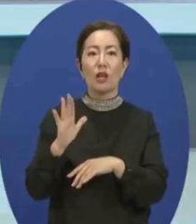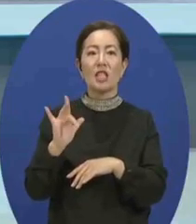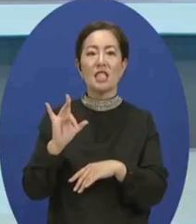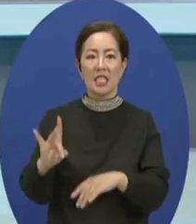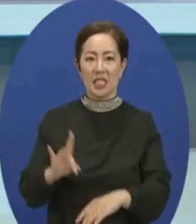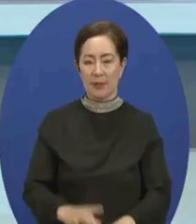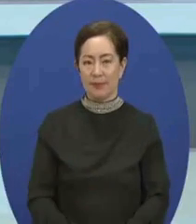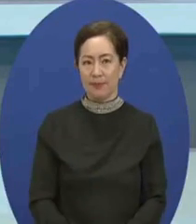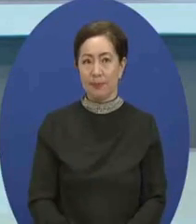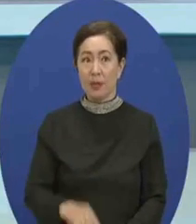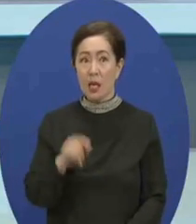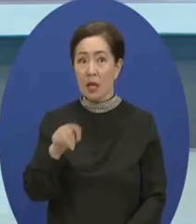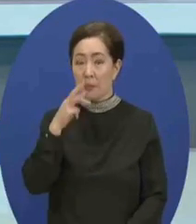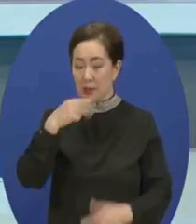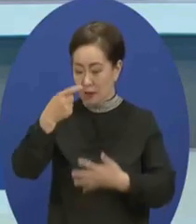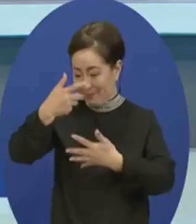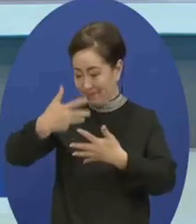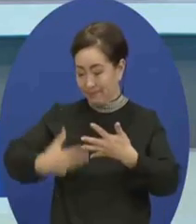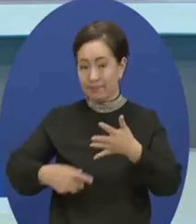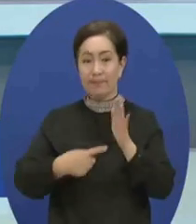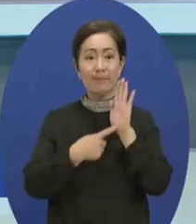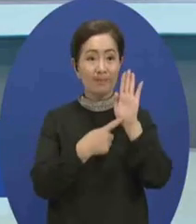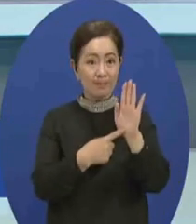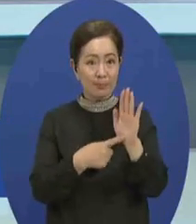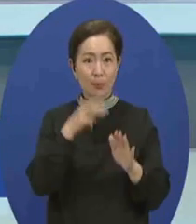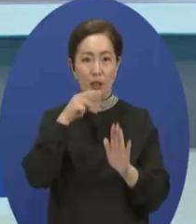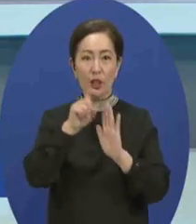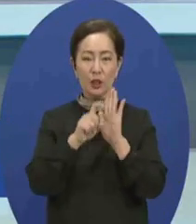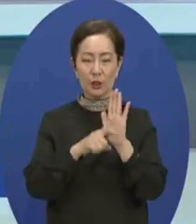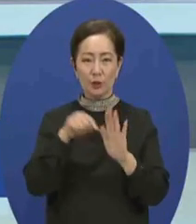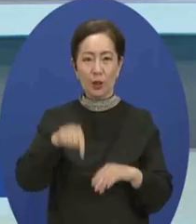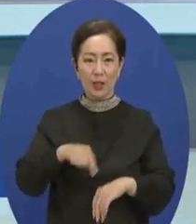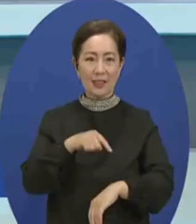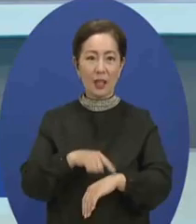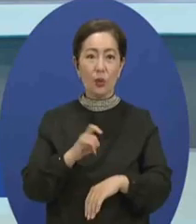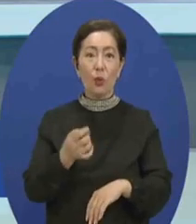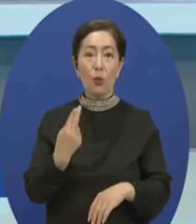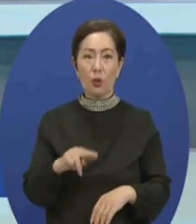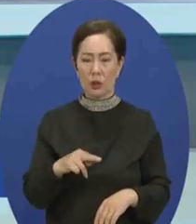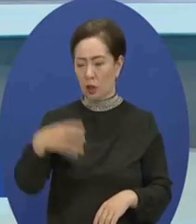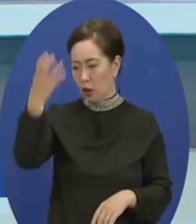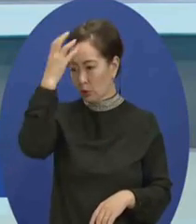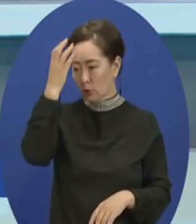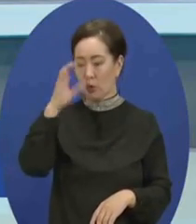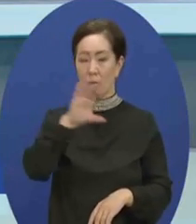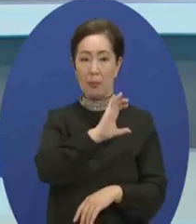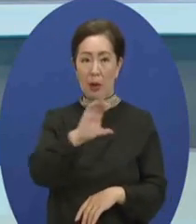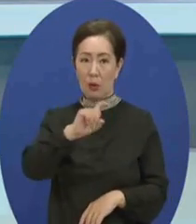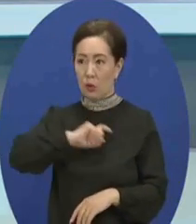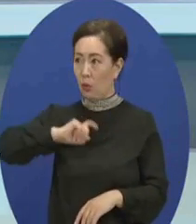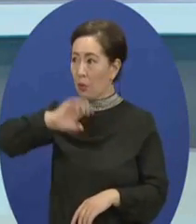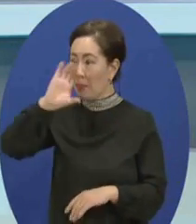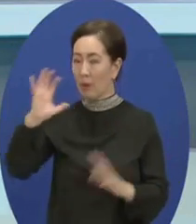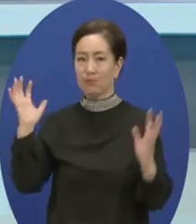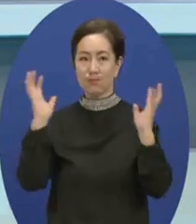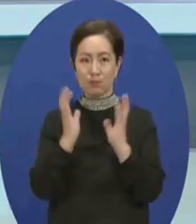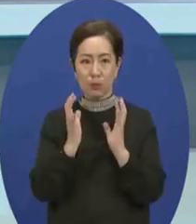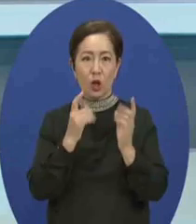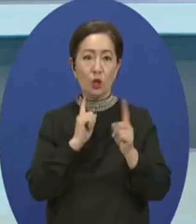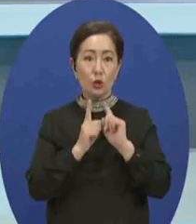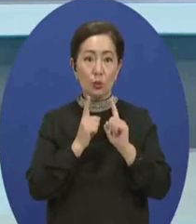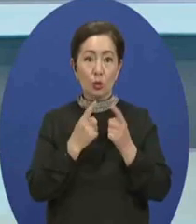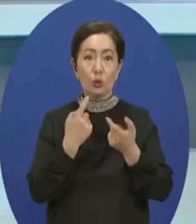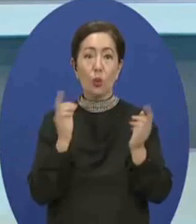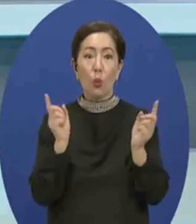Эдгээр бол бусад мэдээний дэлгэрэнгүй тав хүн өнөөдөр цагийн хөрөндөө сүйл авч үзээрэй. Төр хувийн хэвшил хөрөнгөөрүүлэгчдийн зөвлөлт хуулзалт төрийн ордонд бол зөвлөлт хуулзалтыг Монгол